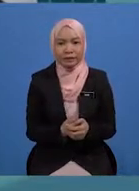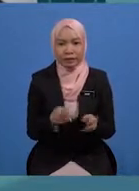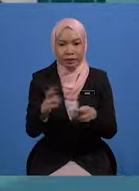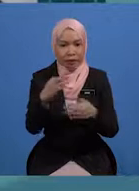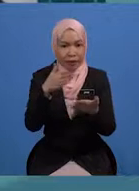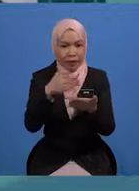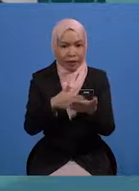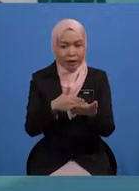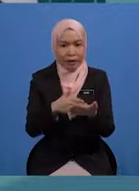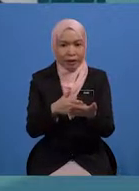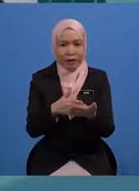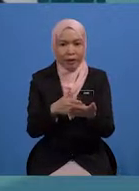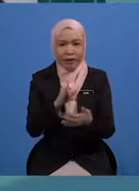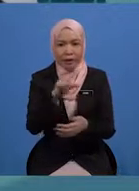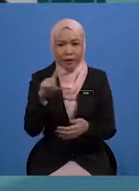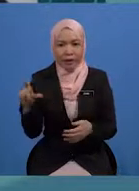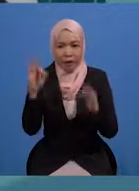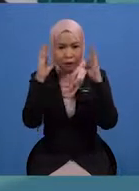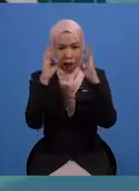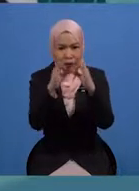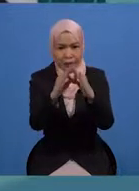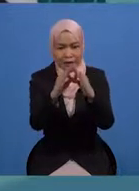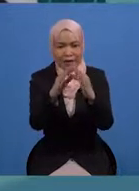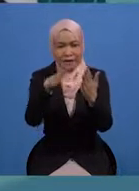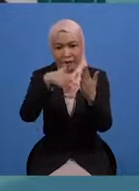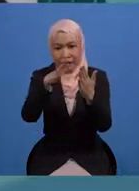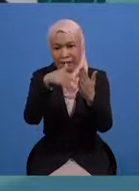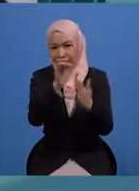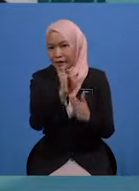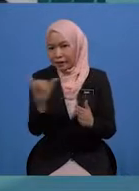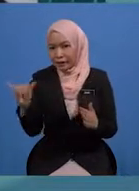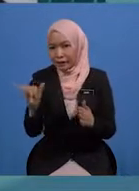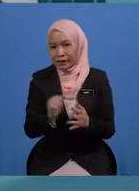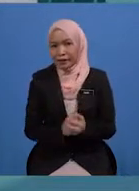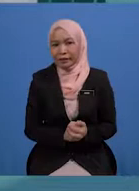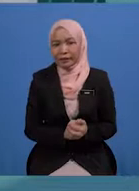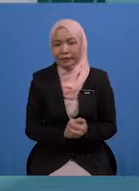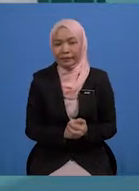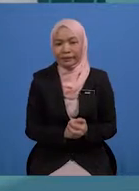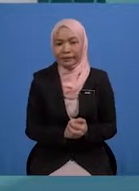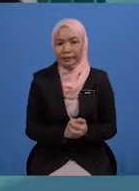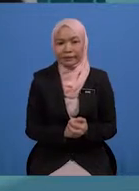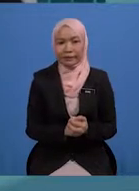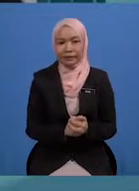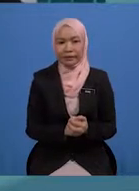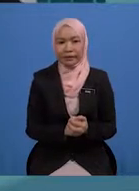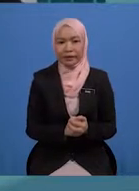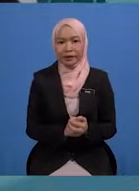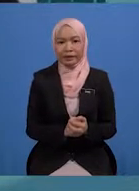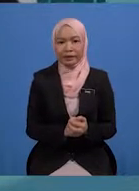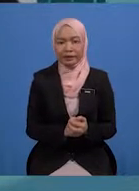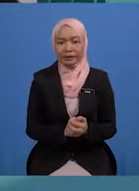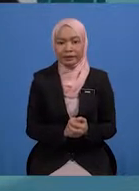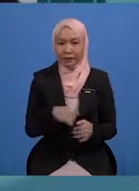ruang tengah merupakan fokus catannya. Ia melibatkan komposisi yang jelas serta